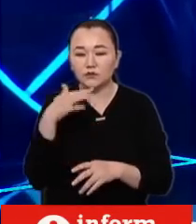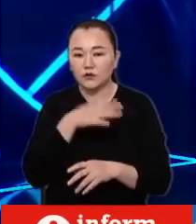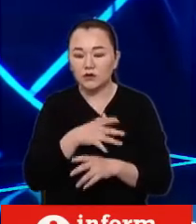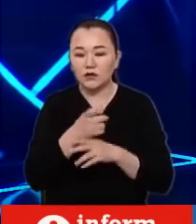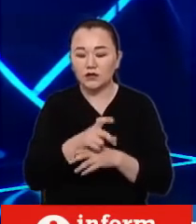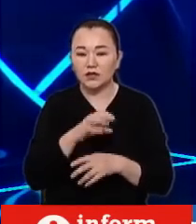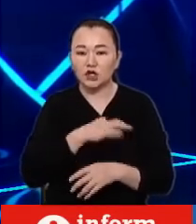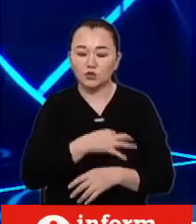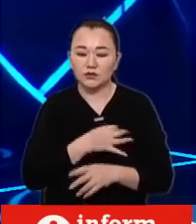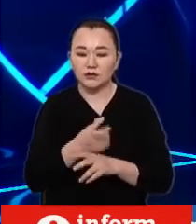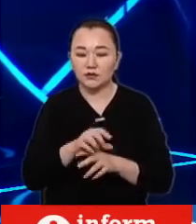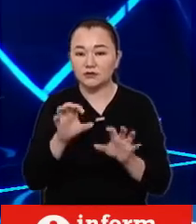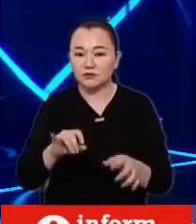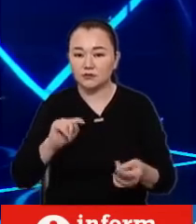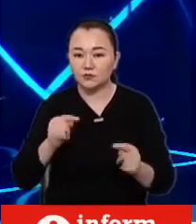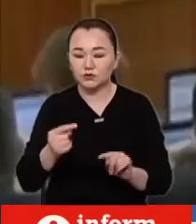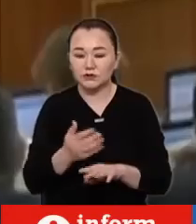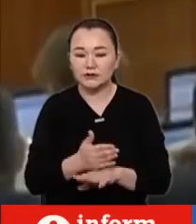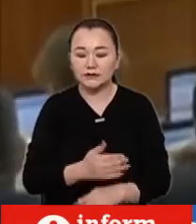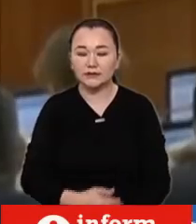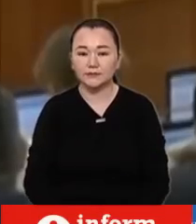заңгерлер мұның заңға қайшы екенін айтады.